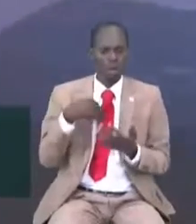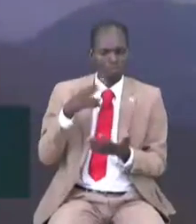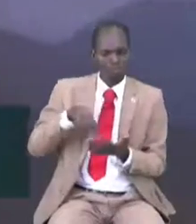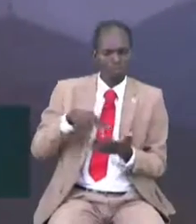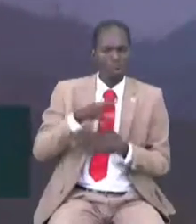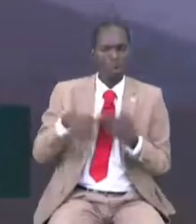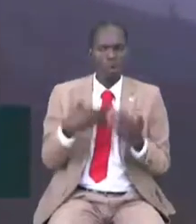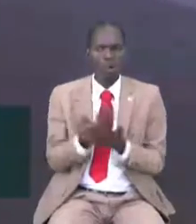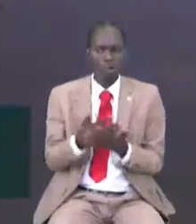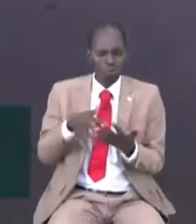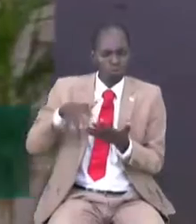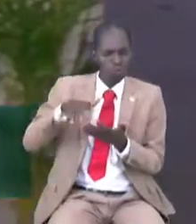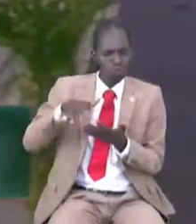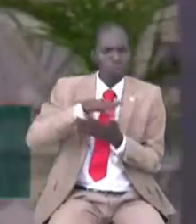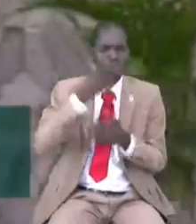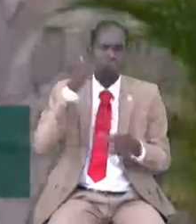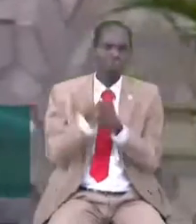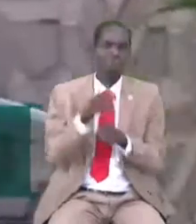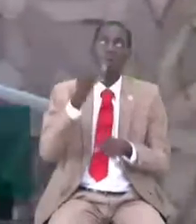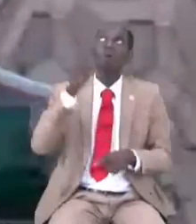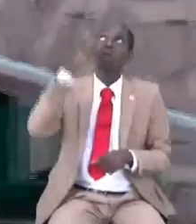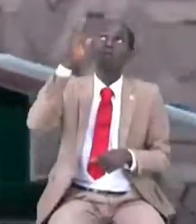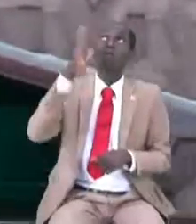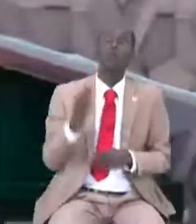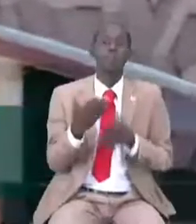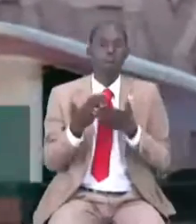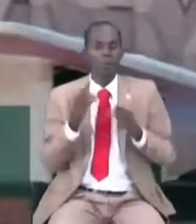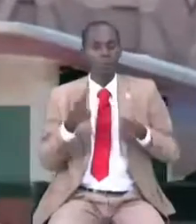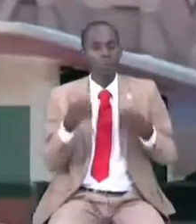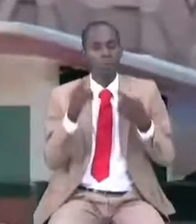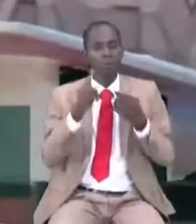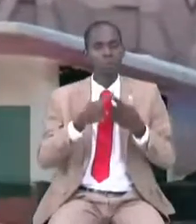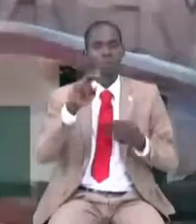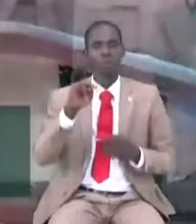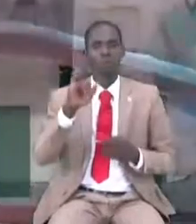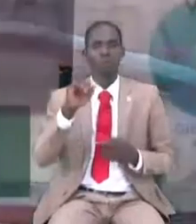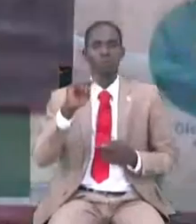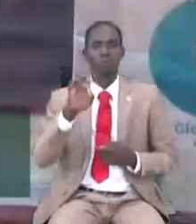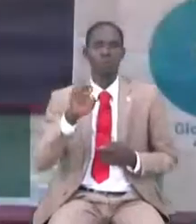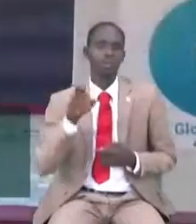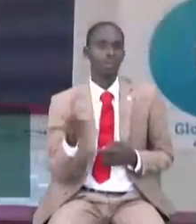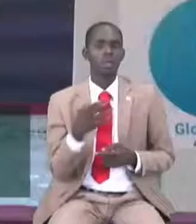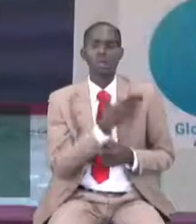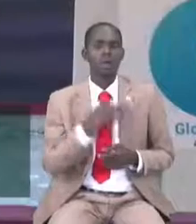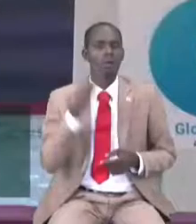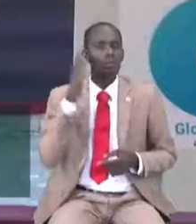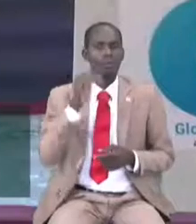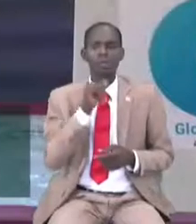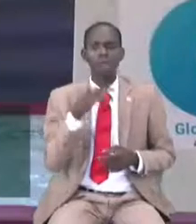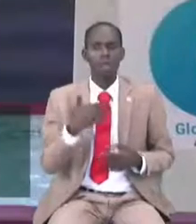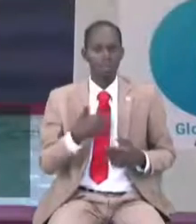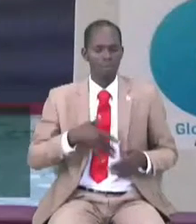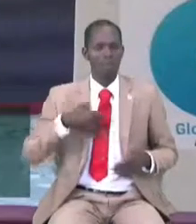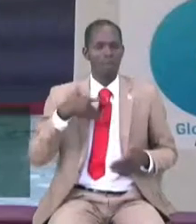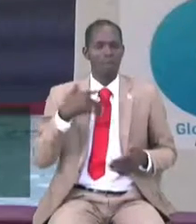Ninive. Il ne devait pas être blessé parce que Dieu a créé tous ces Ninivites et